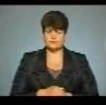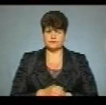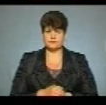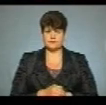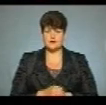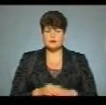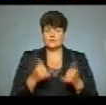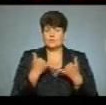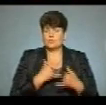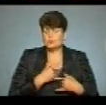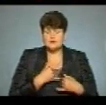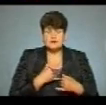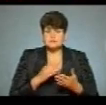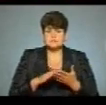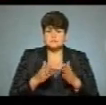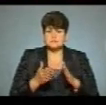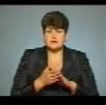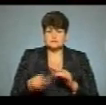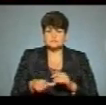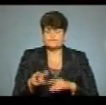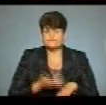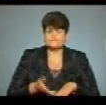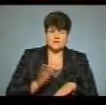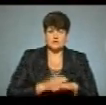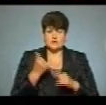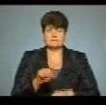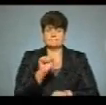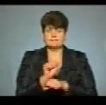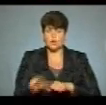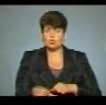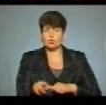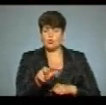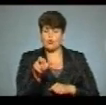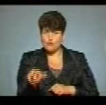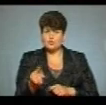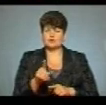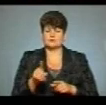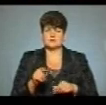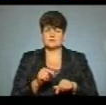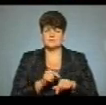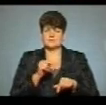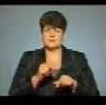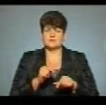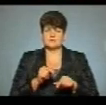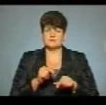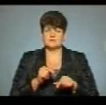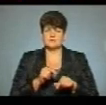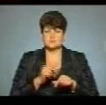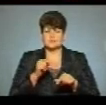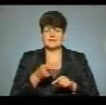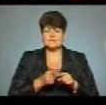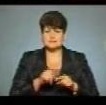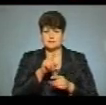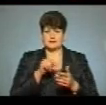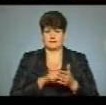вже довів до крайнощів. Ми сьогодні перекриваємо цю дорогу для того, щоб якось зрушити це питання з мертвої